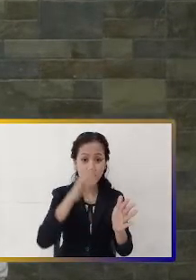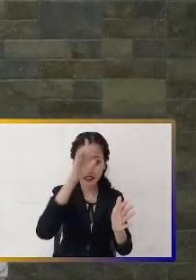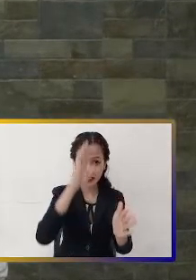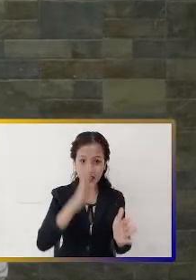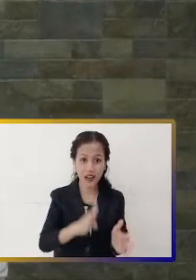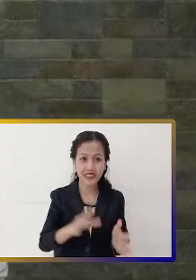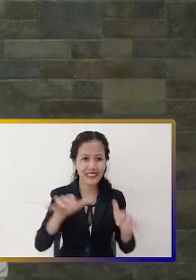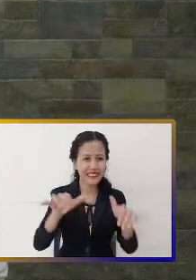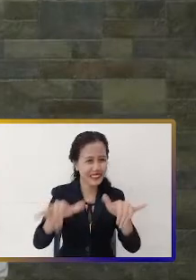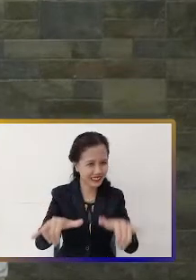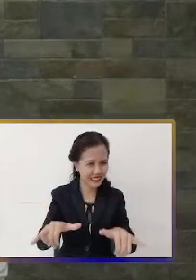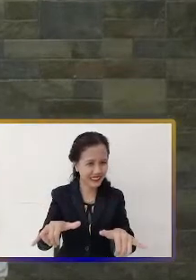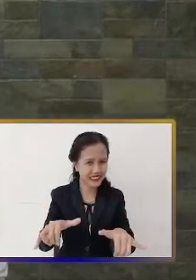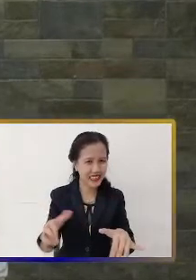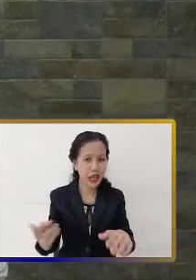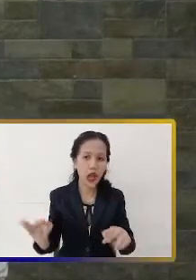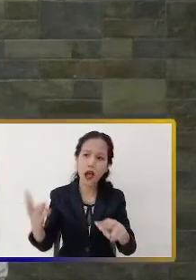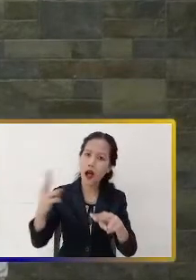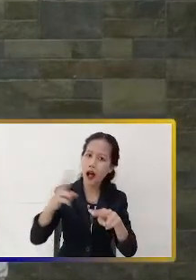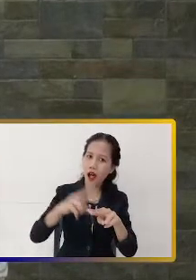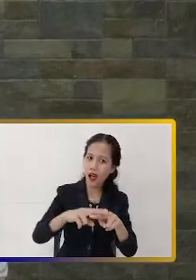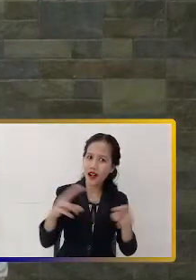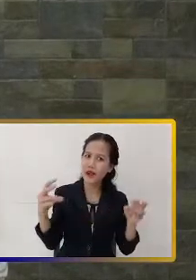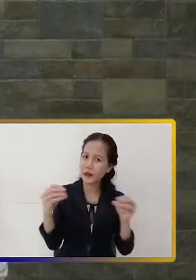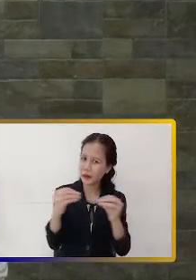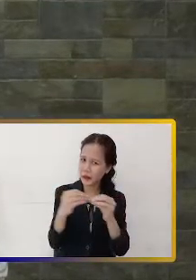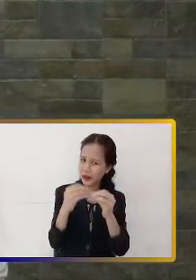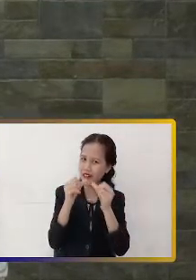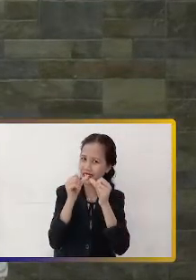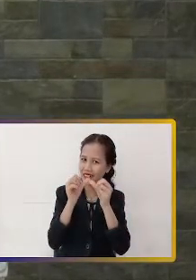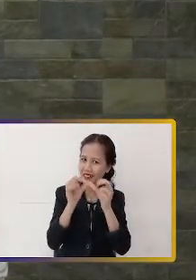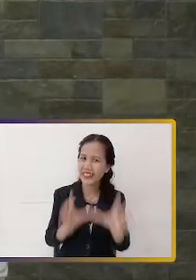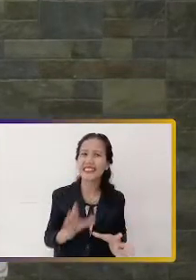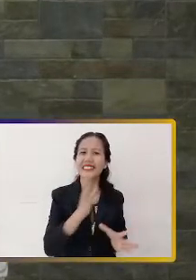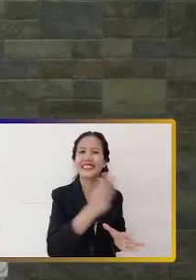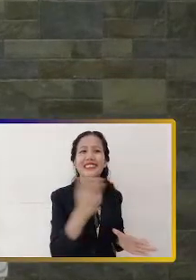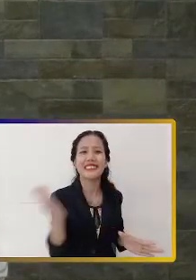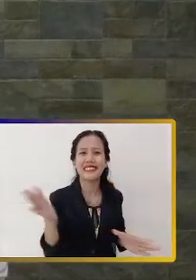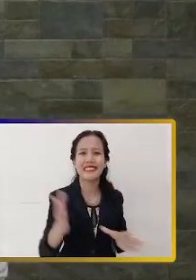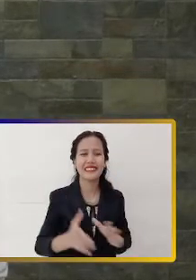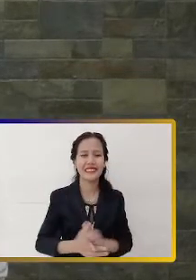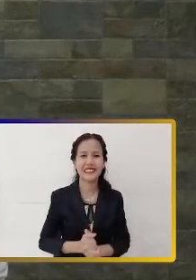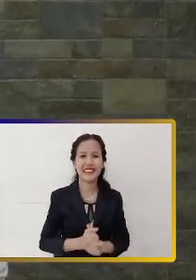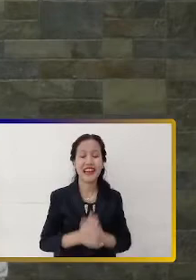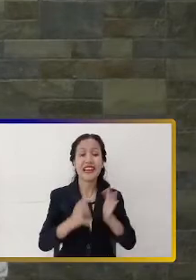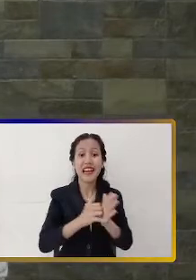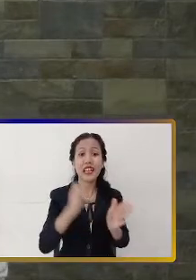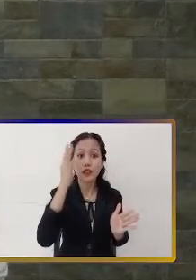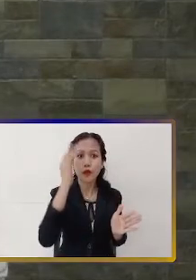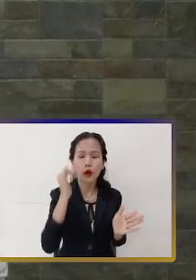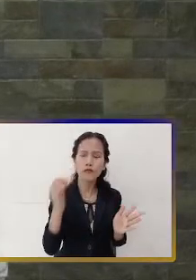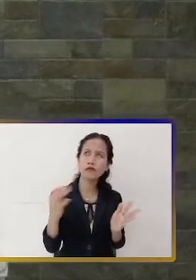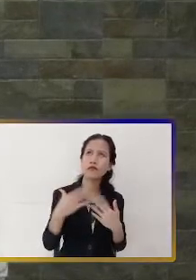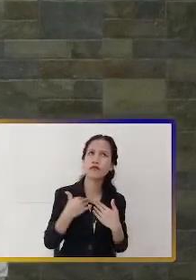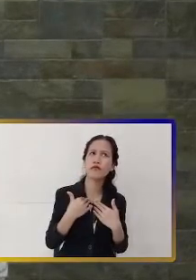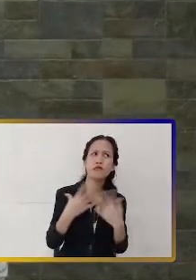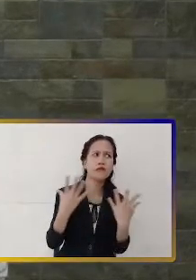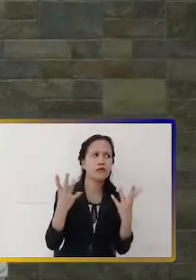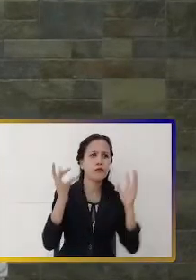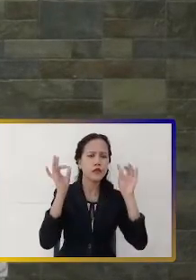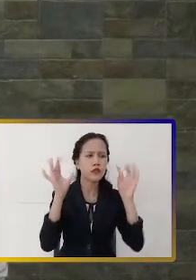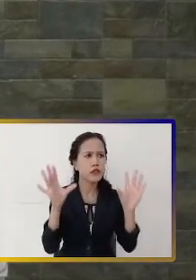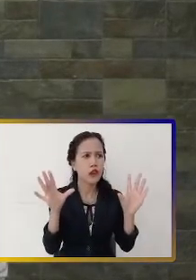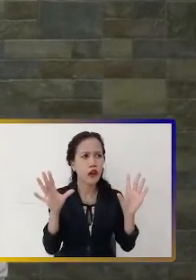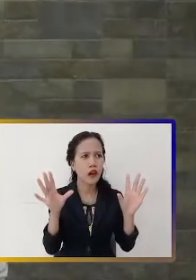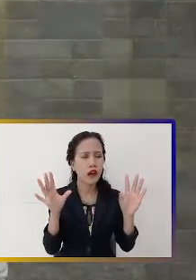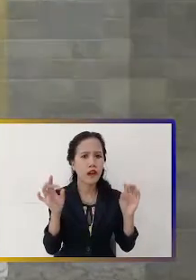siyang freebies, kapatid. Oh yeah. Kaya minsan nagtataka ba tayo, mga kapatid?